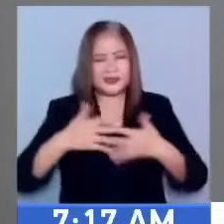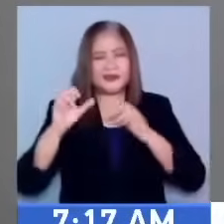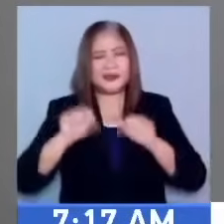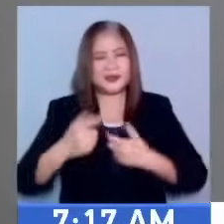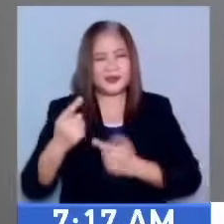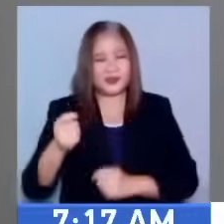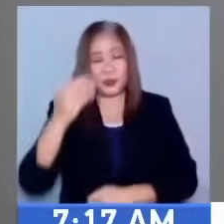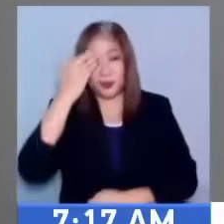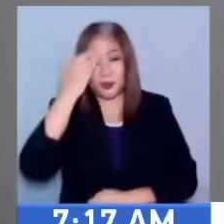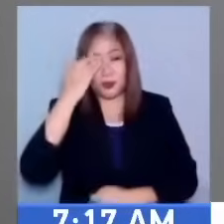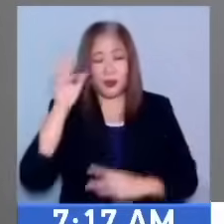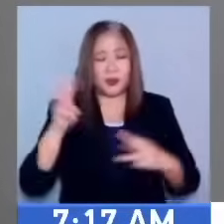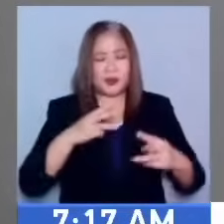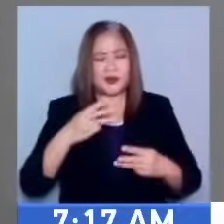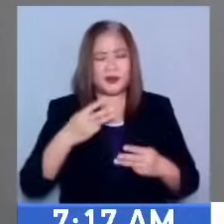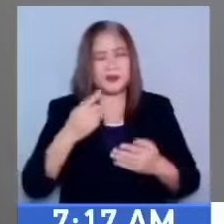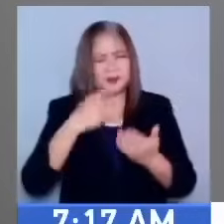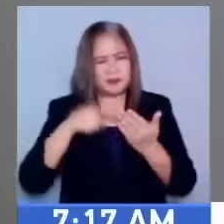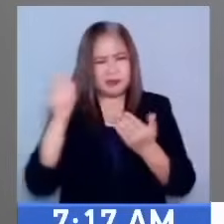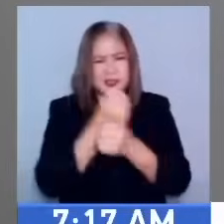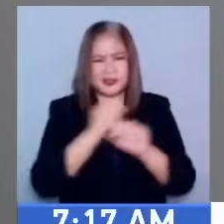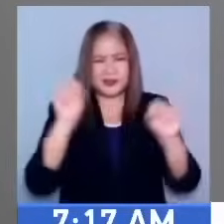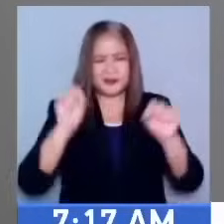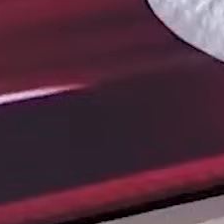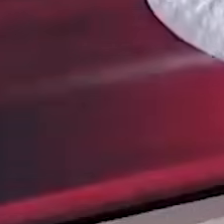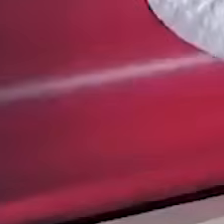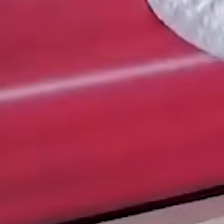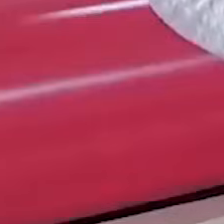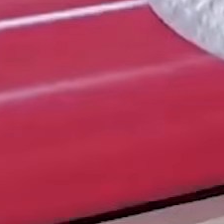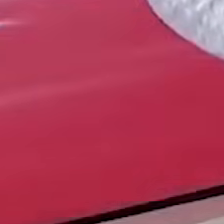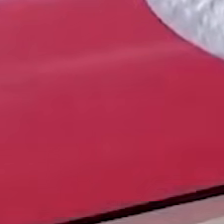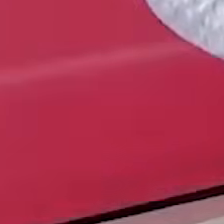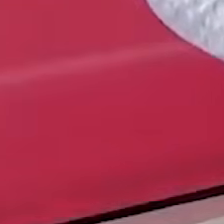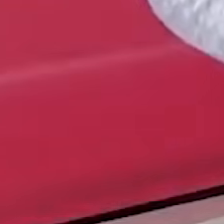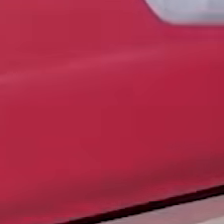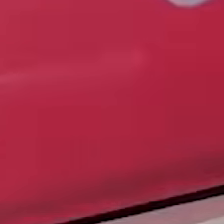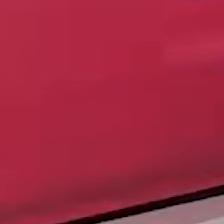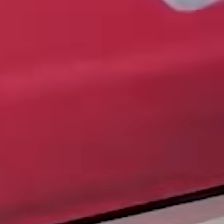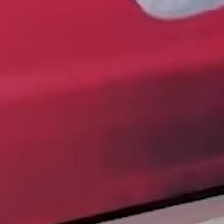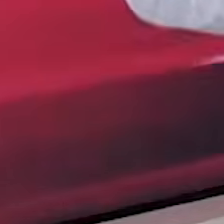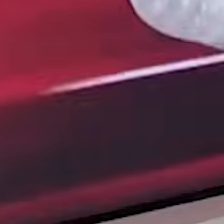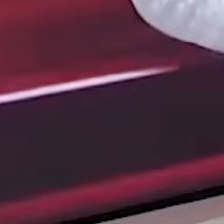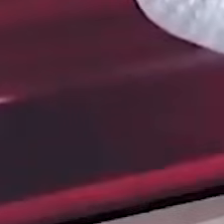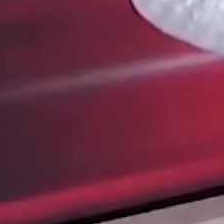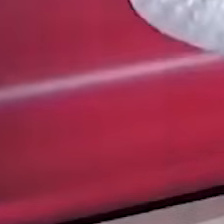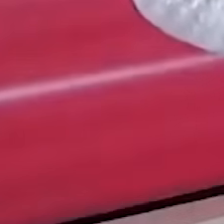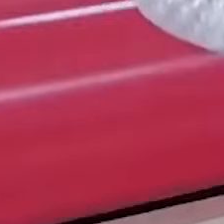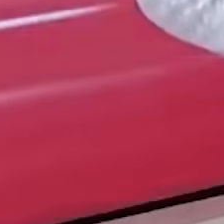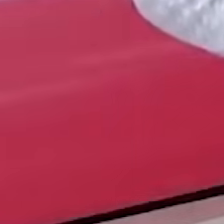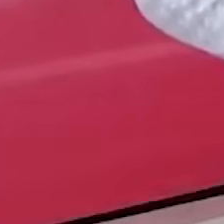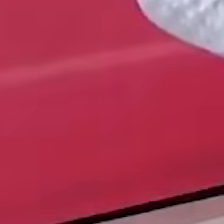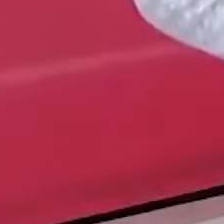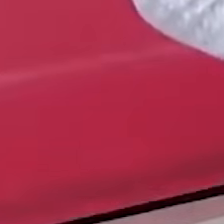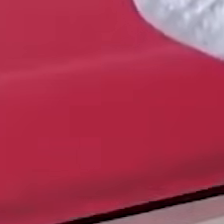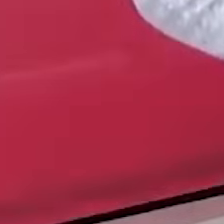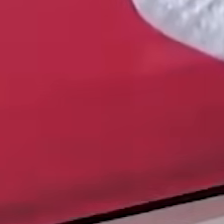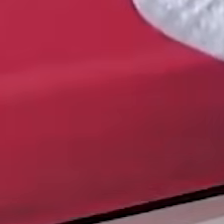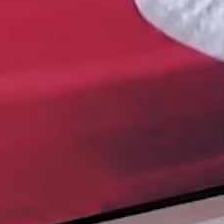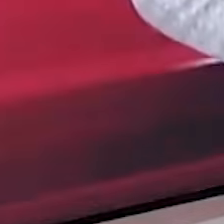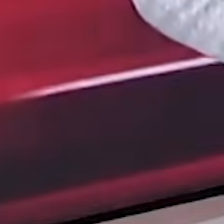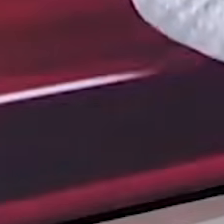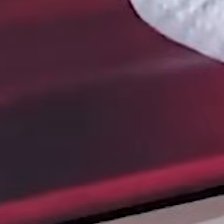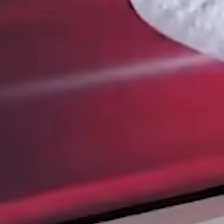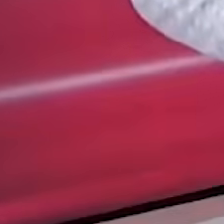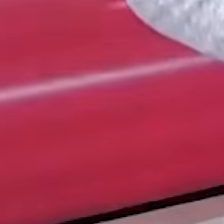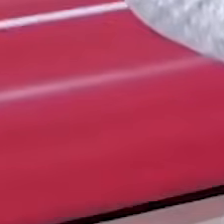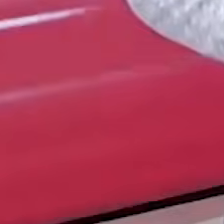you go para mark safe lagi, mga kapuso. Mga kapuso, know the weather before you go at mag-subscribe na sa